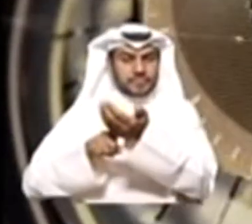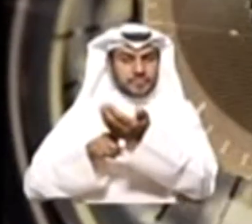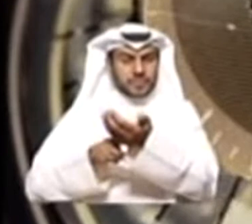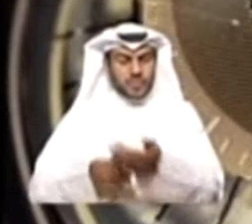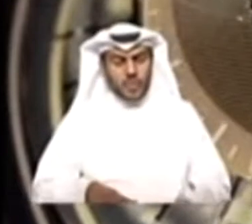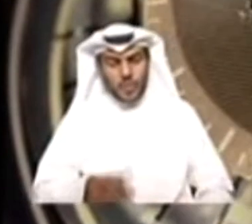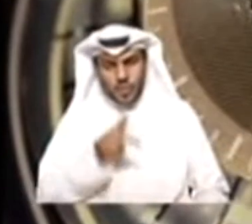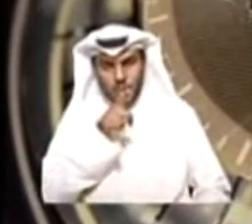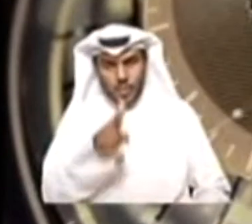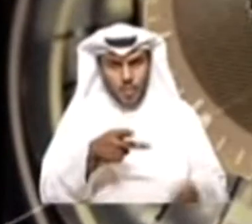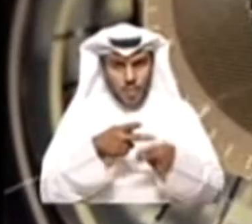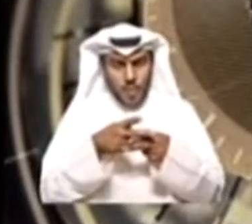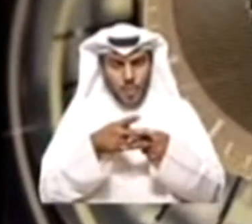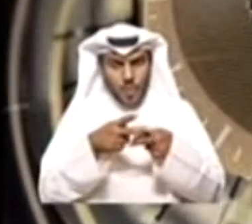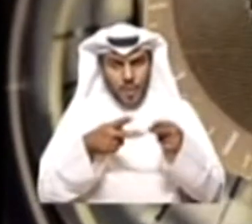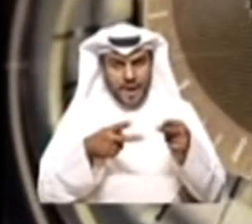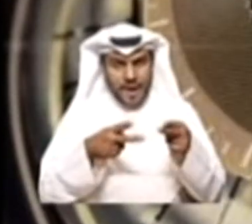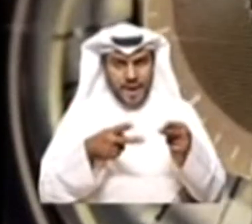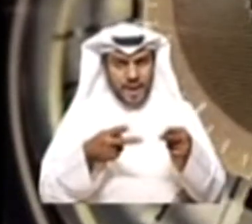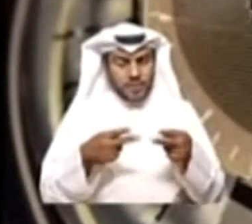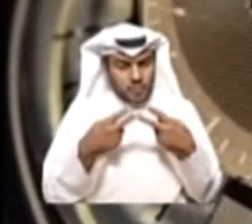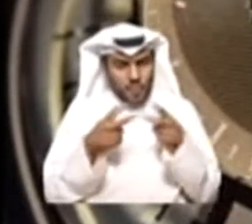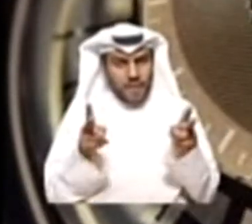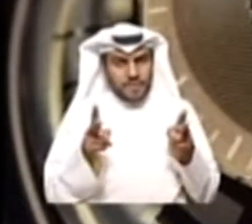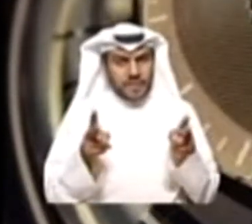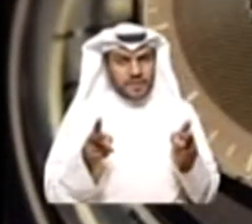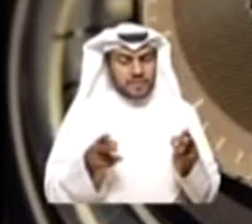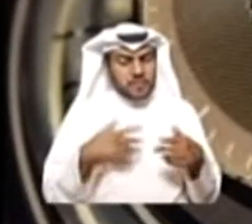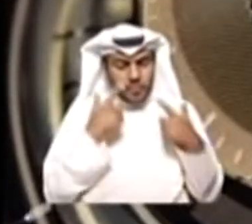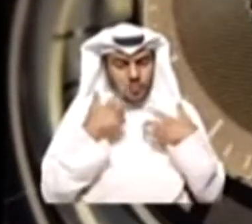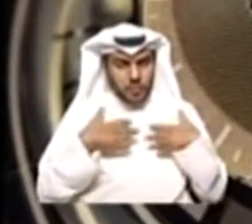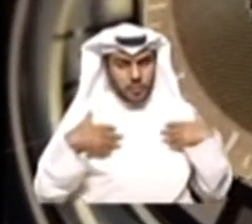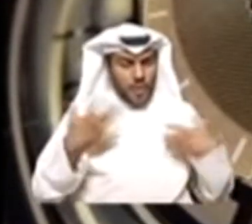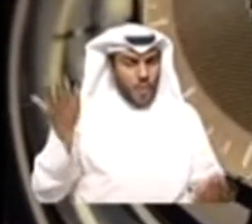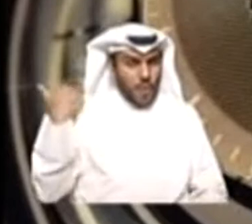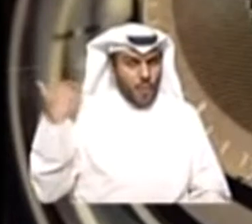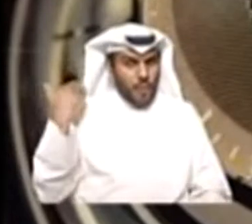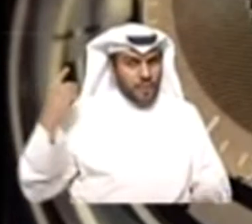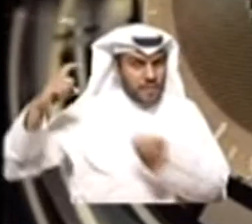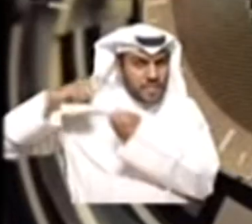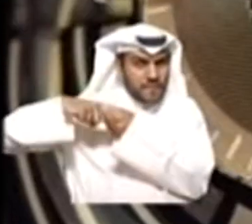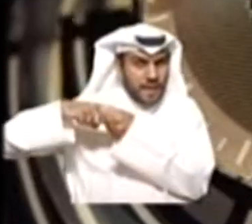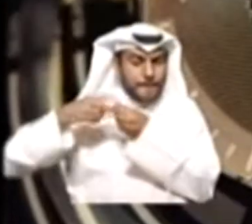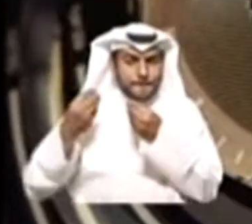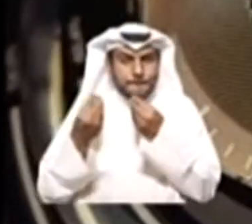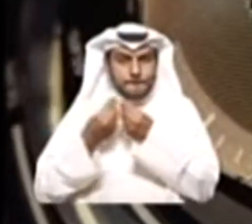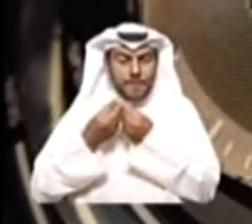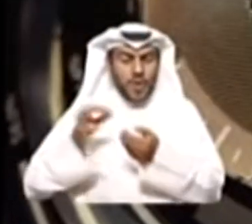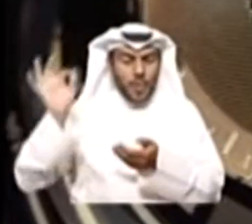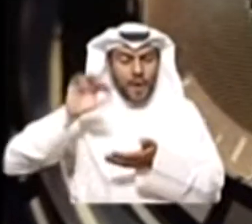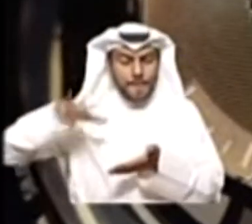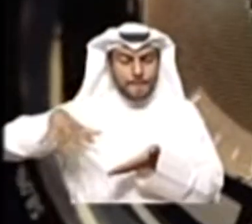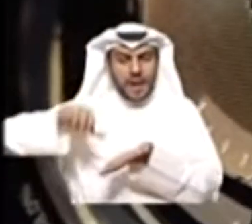بهذا الاتفاق عندما أعلن عنه عام 2015، خاصة وأنه